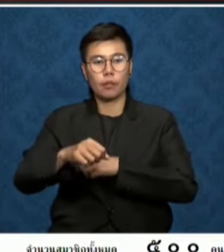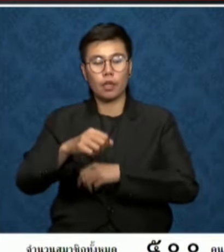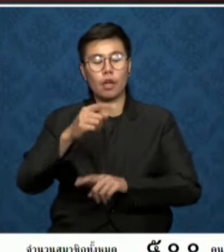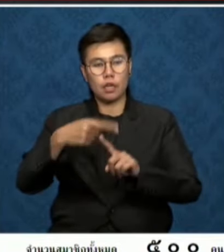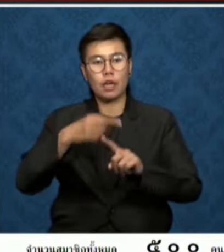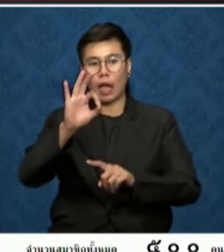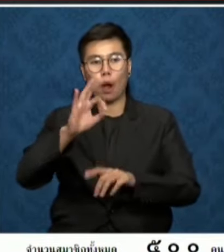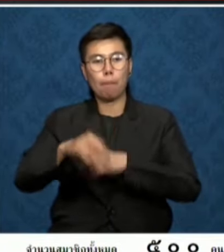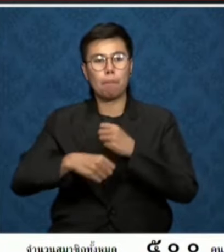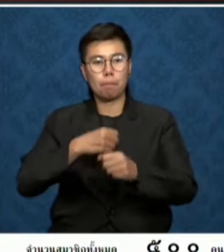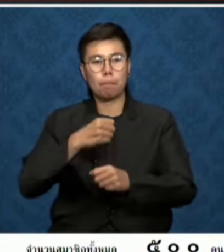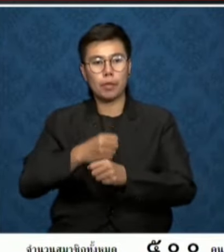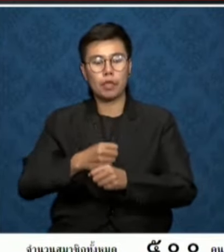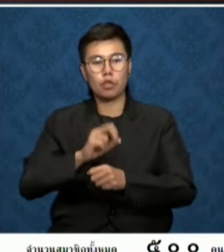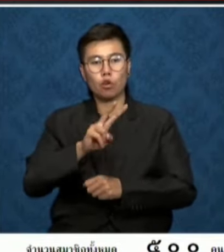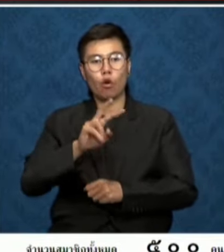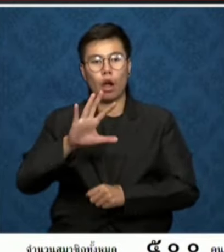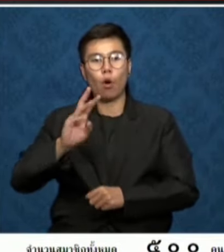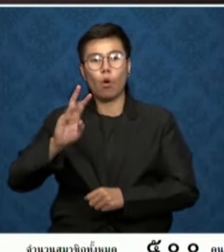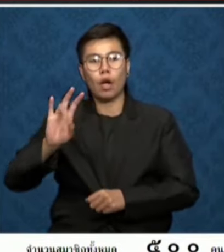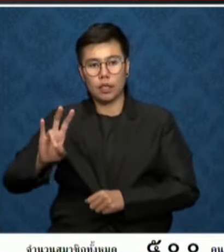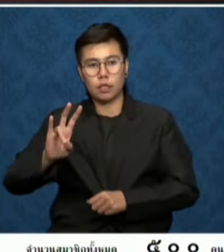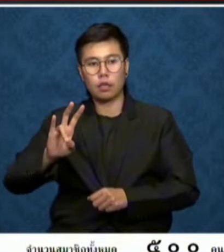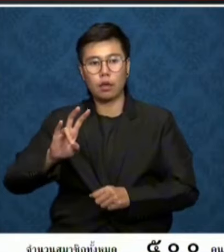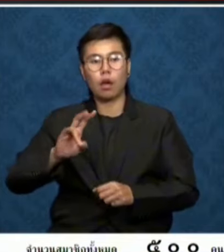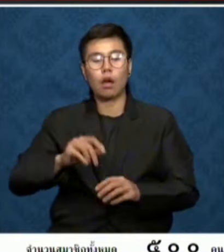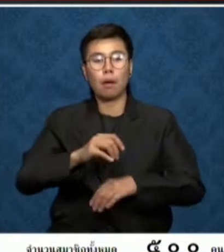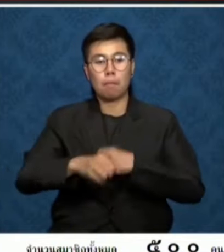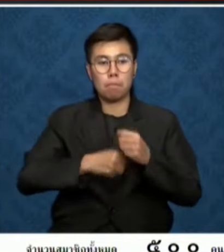2567ซึ่งก็คือสิ้นปีงบประมาณปี